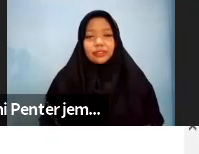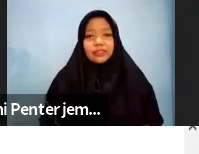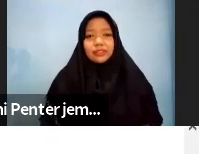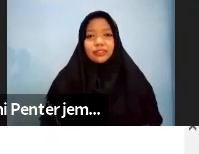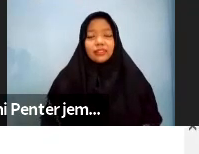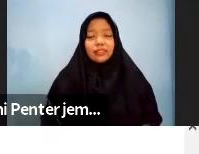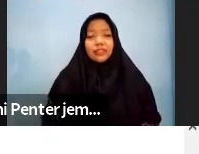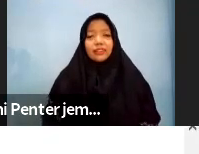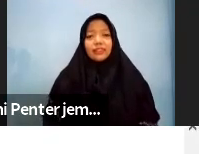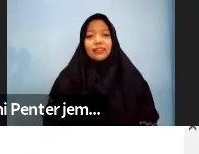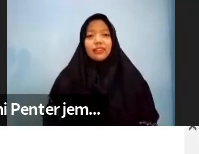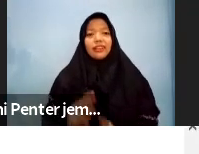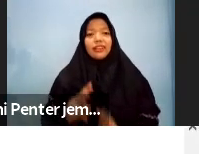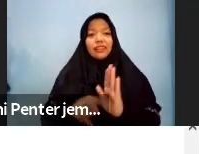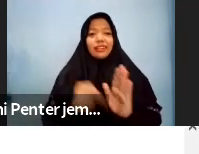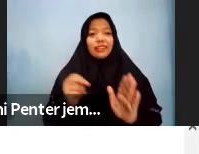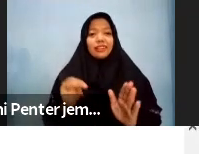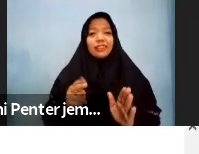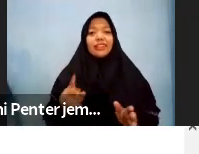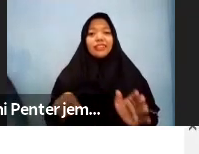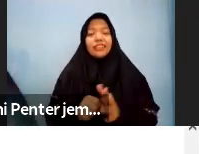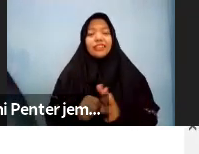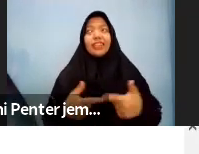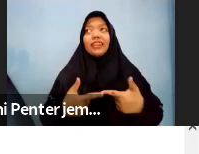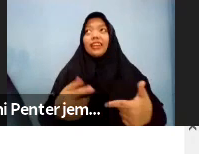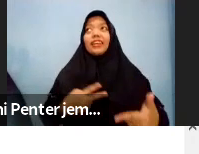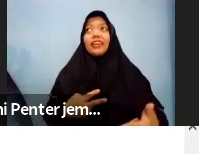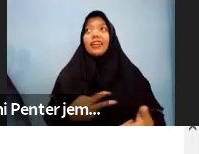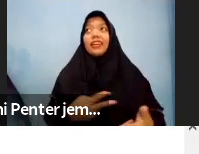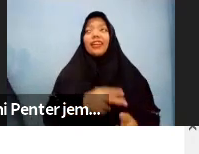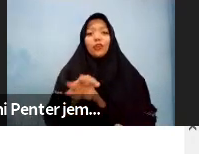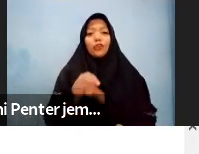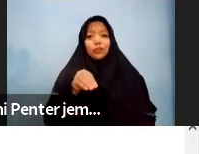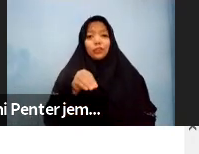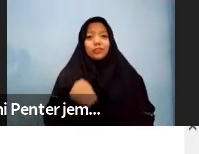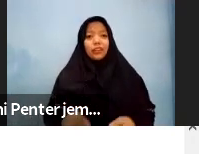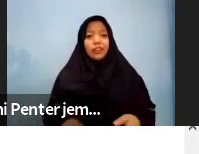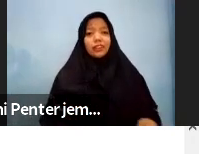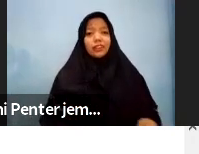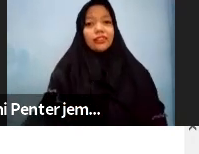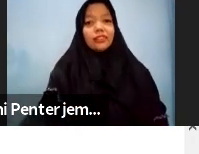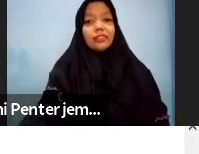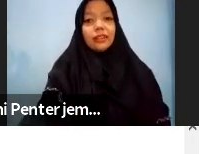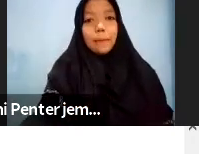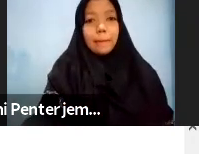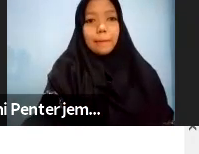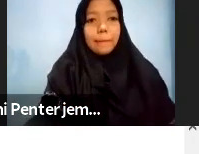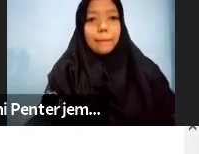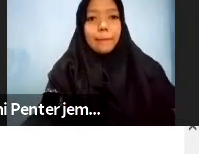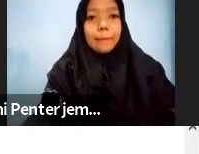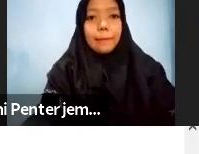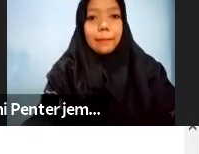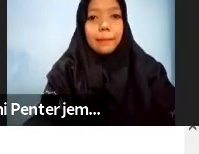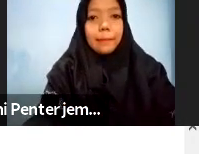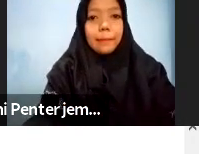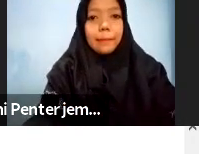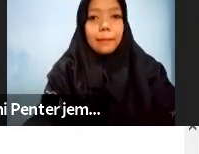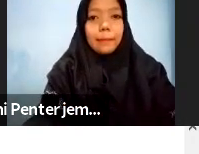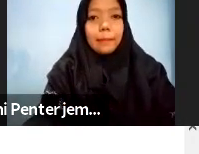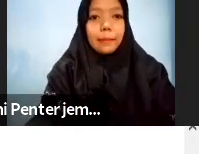ketika didownload itu ada ada sinopsis dan lain sebagainya ini saya coba